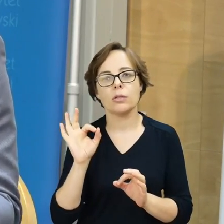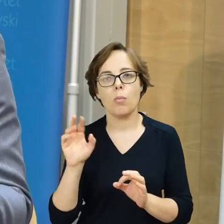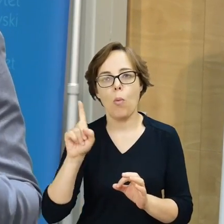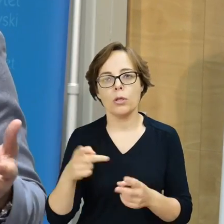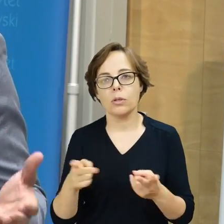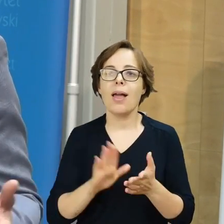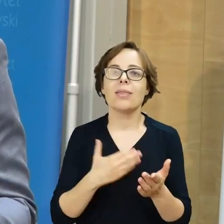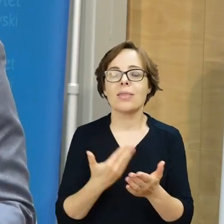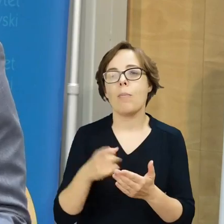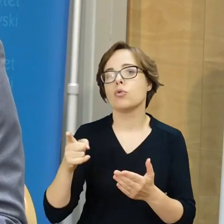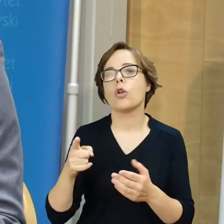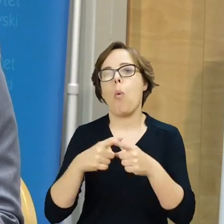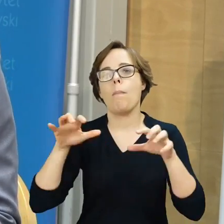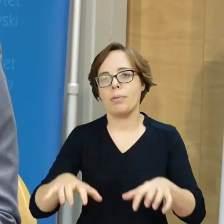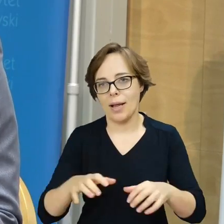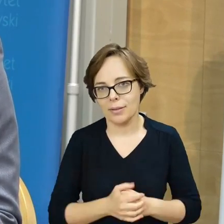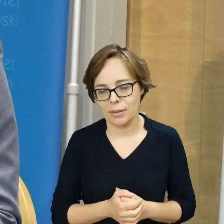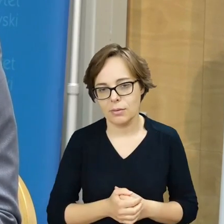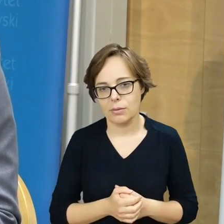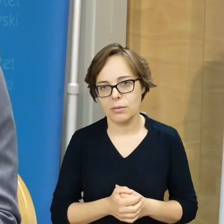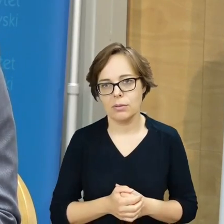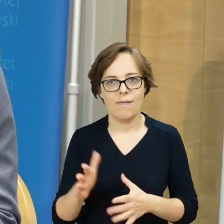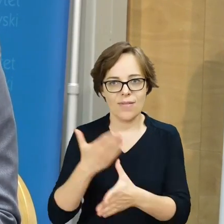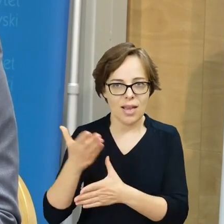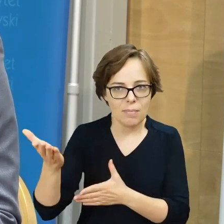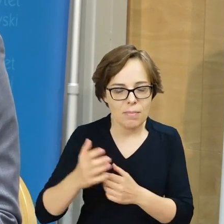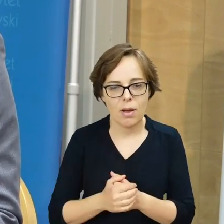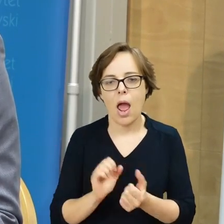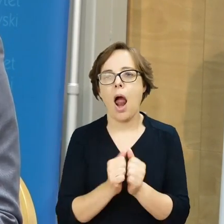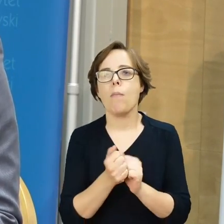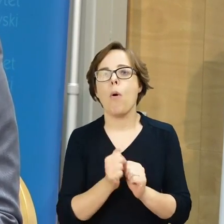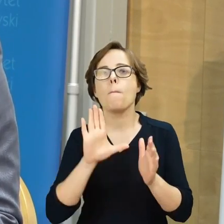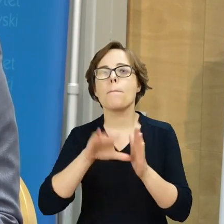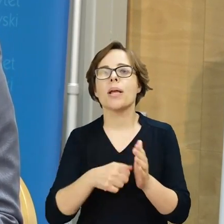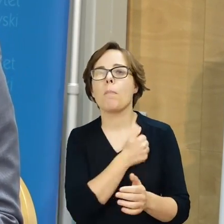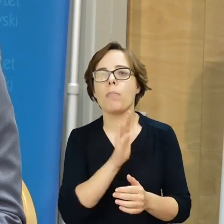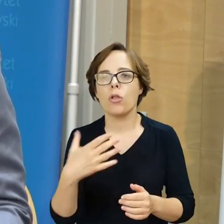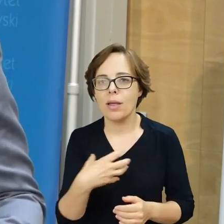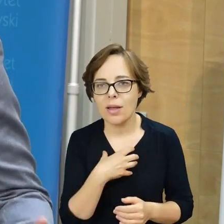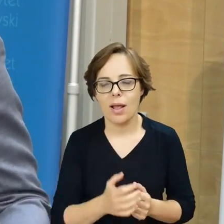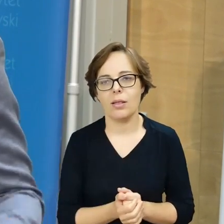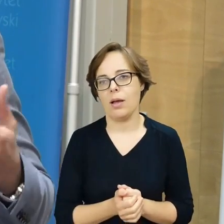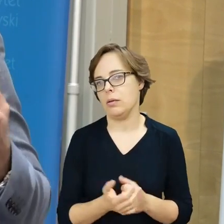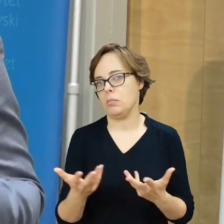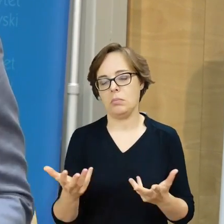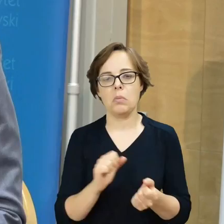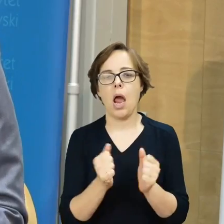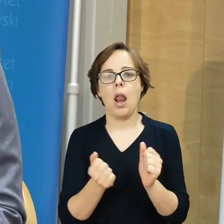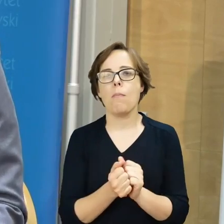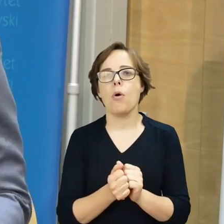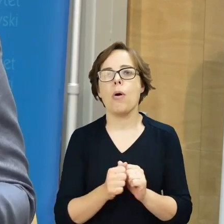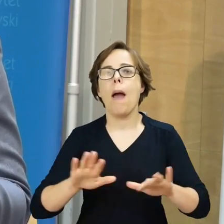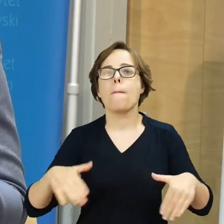prezes spółki, czy dyrektor jakiegoś biblioteki miejskiej, czy gminnej, czy dyrektor basenu, już przepraszam